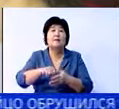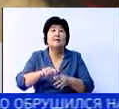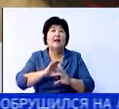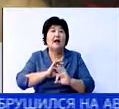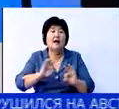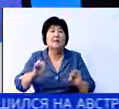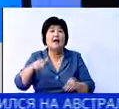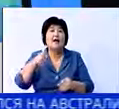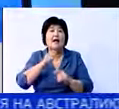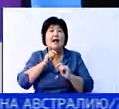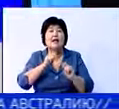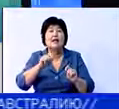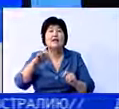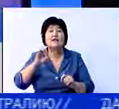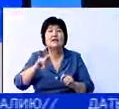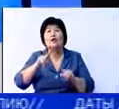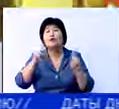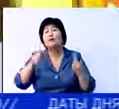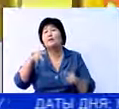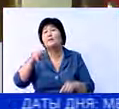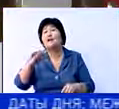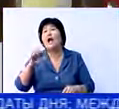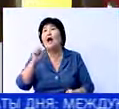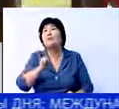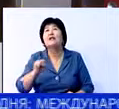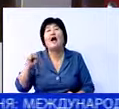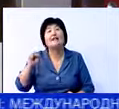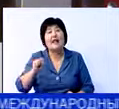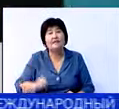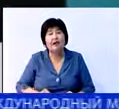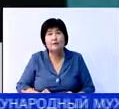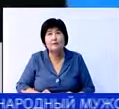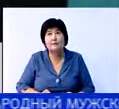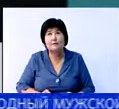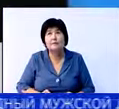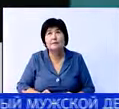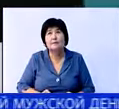обладательница гран-при «Сыр Жолдоздара» 2015 Ахмаржан Асанова.